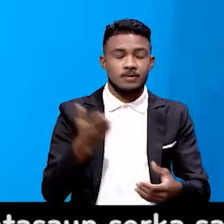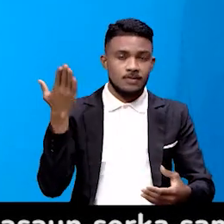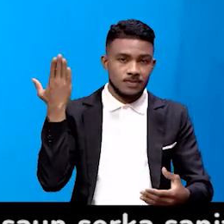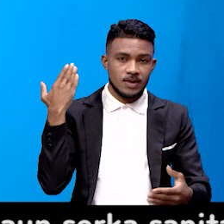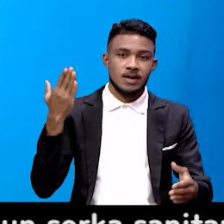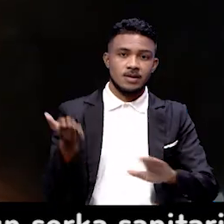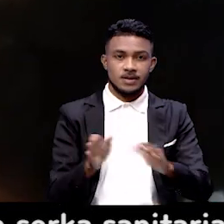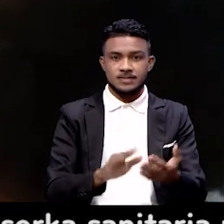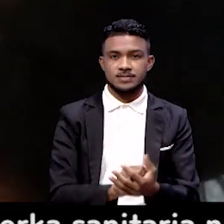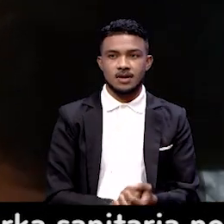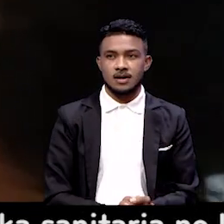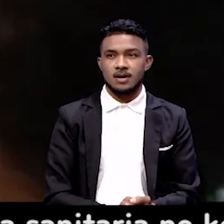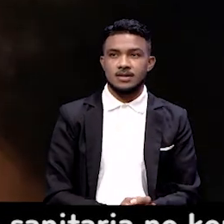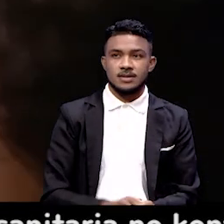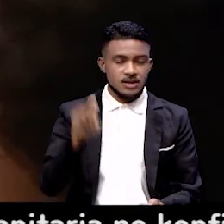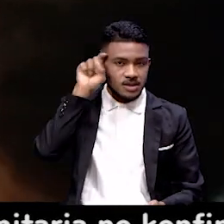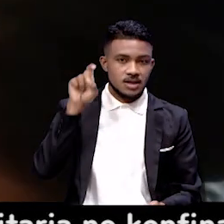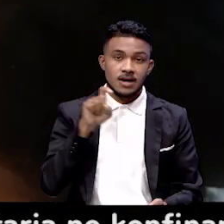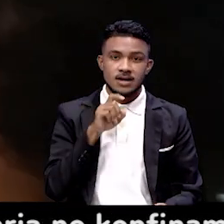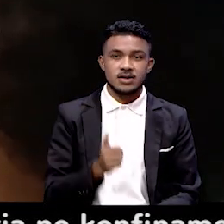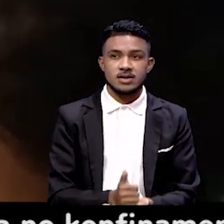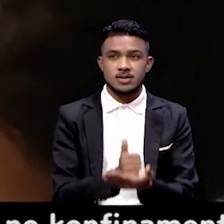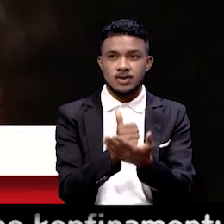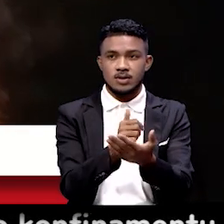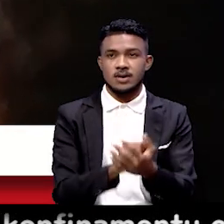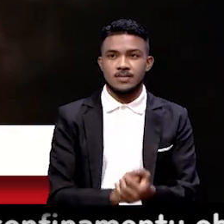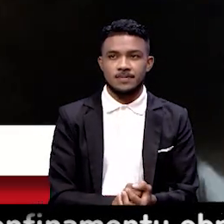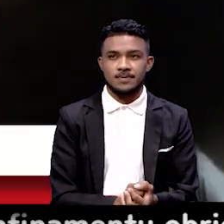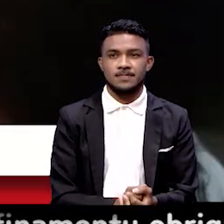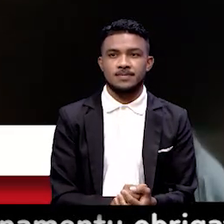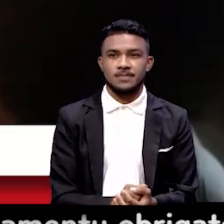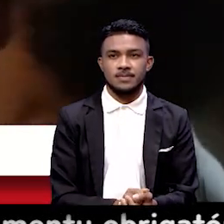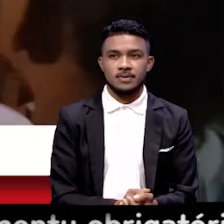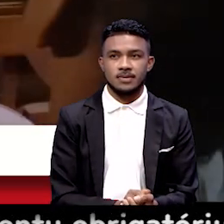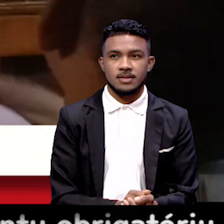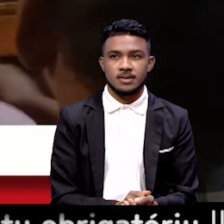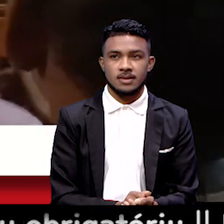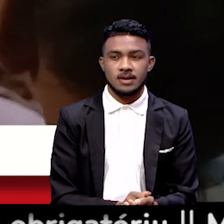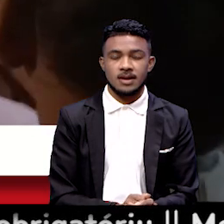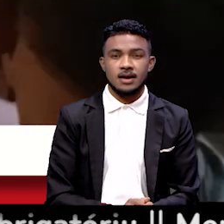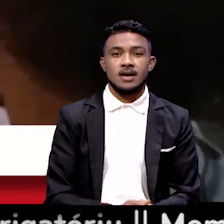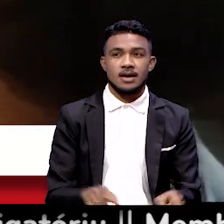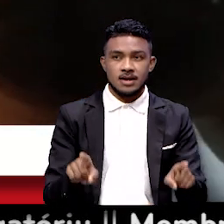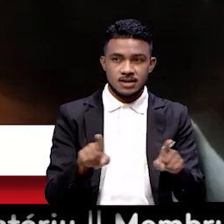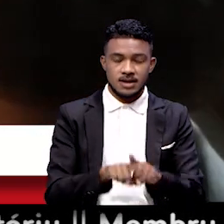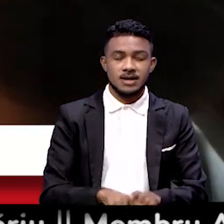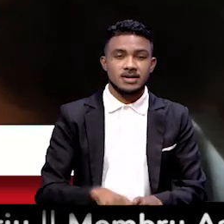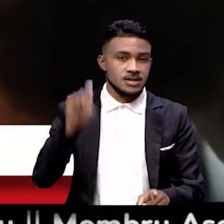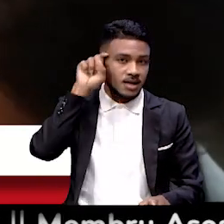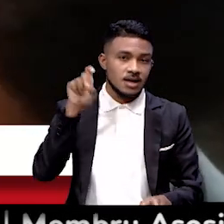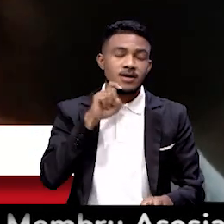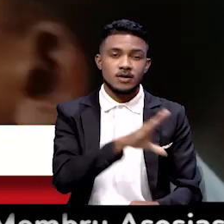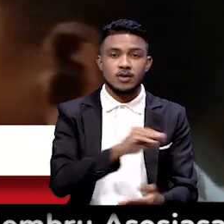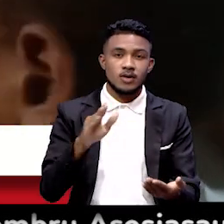Sangat bersyukur sama Pak Sanana, sama teman-teman juga. Terima kasih sama Pak Sanana, sama teman-teman